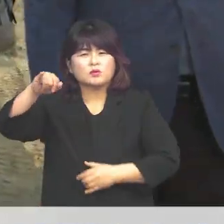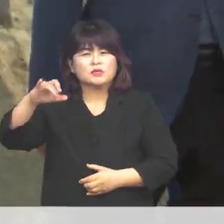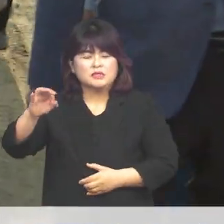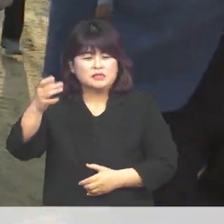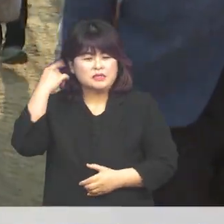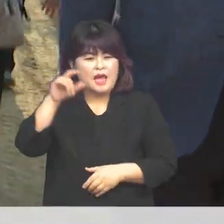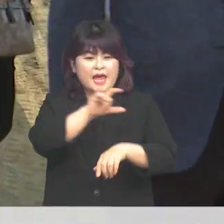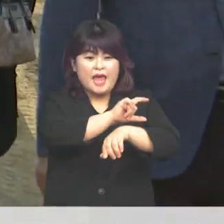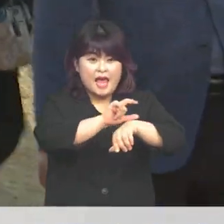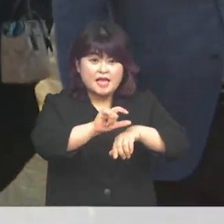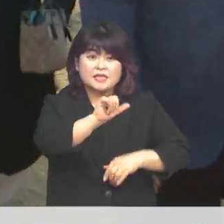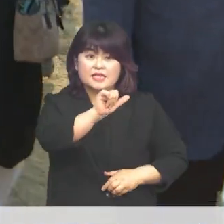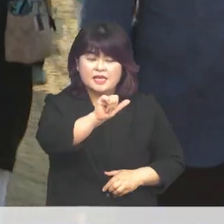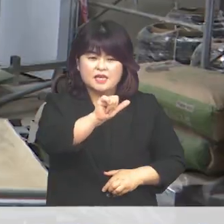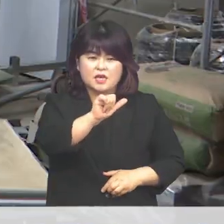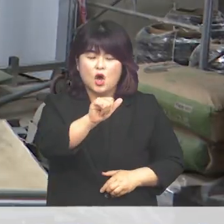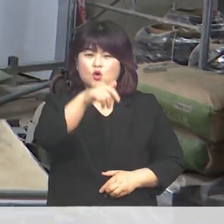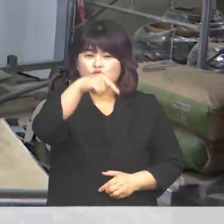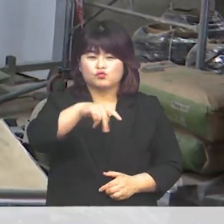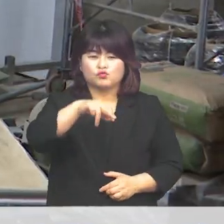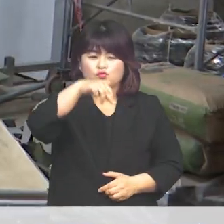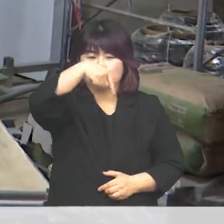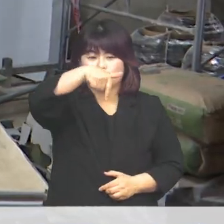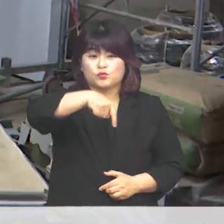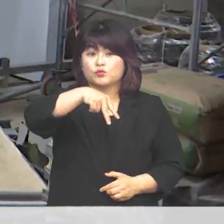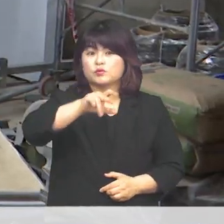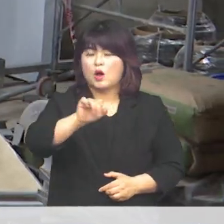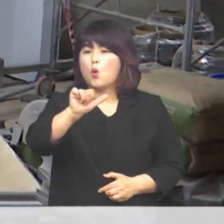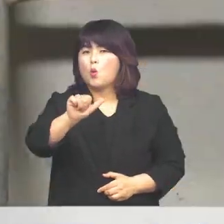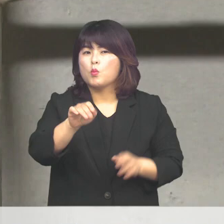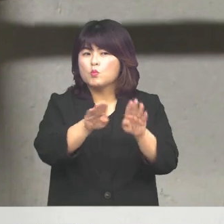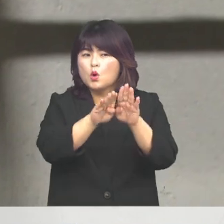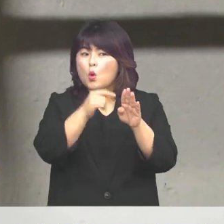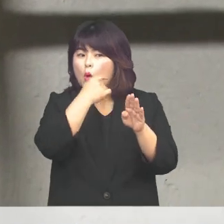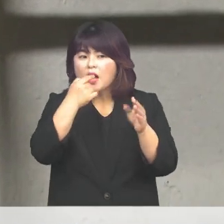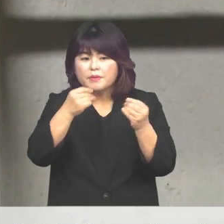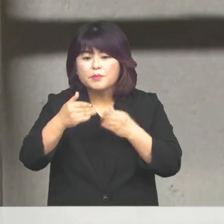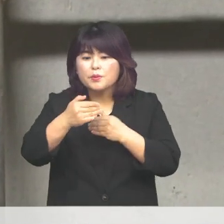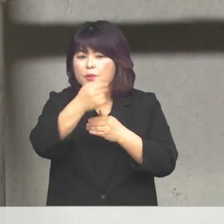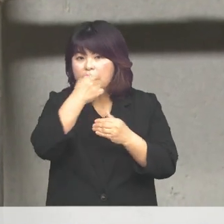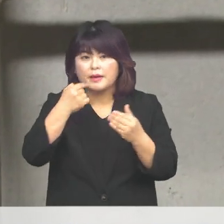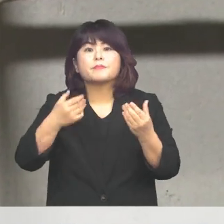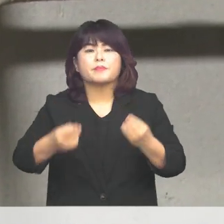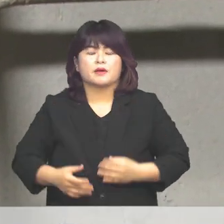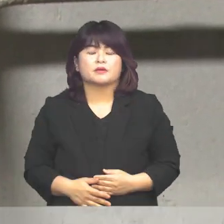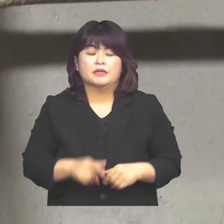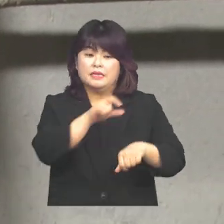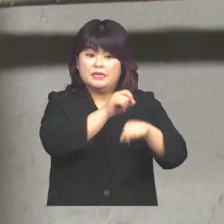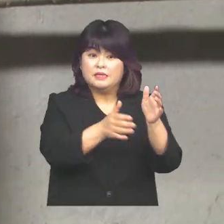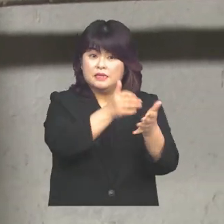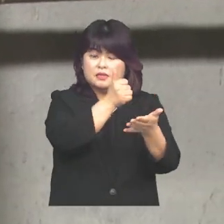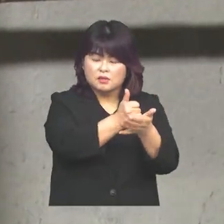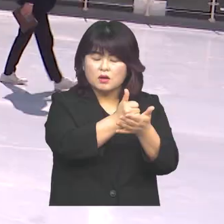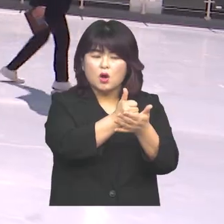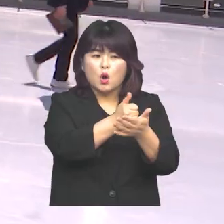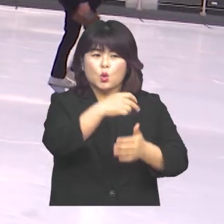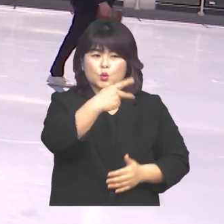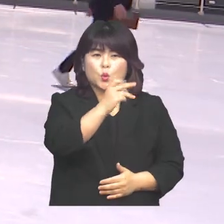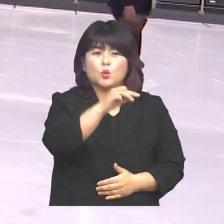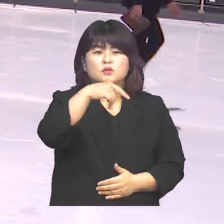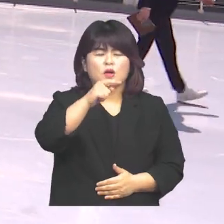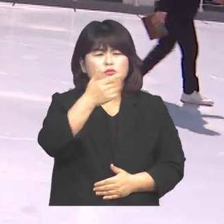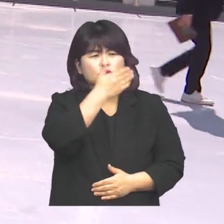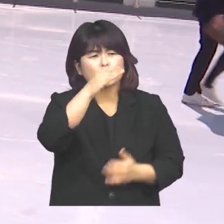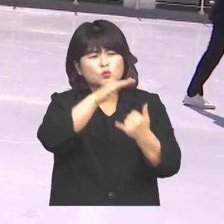현장, 개통을 앞둔 GTX A노선 구성역 5번 출구 등을 찾아 진행 상황을 점검했습니다. 이 시장은